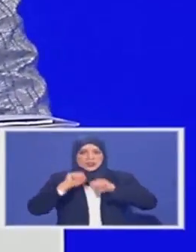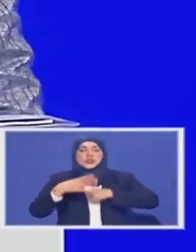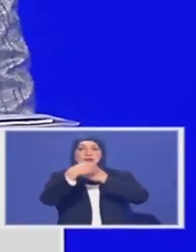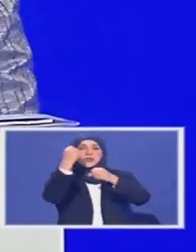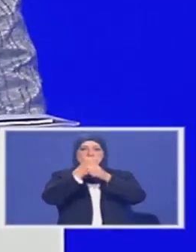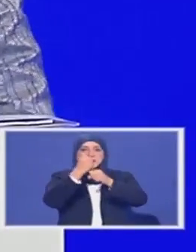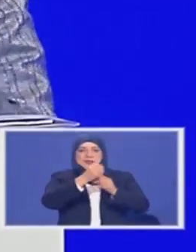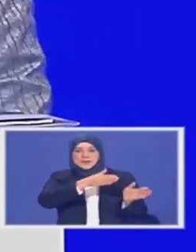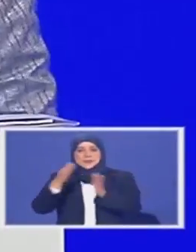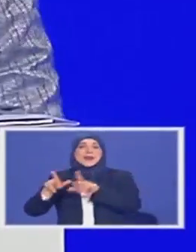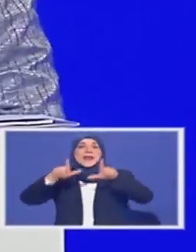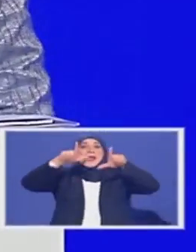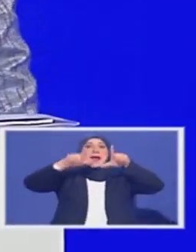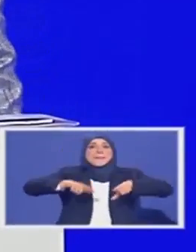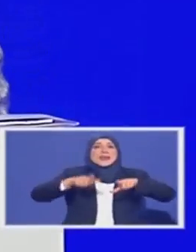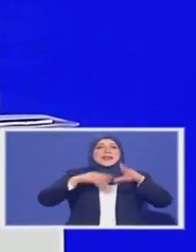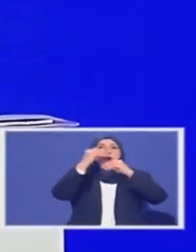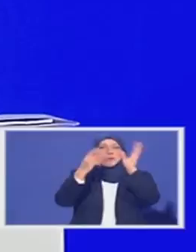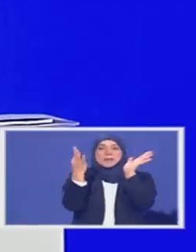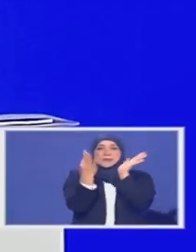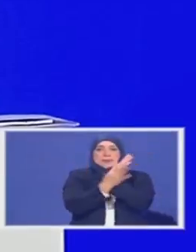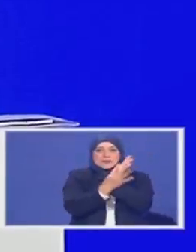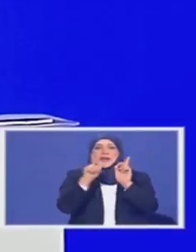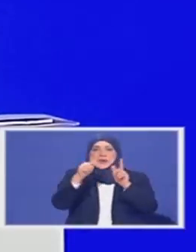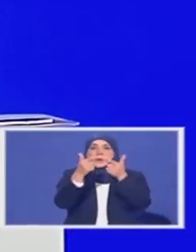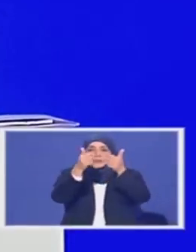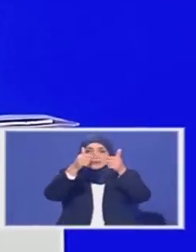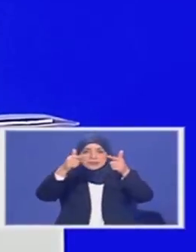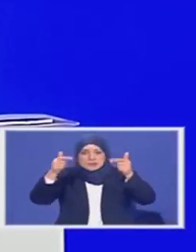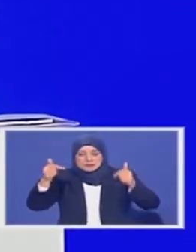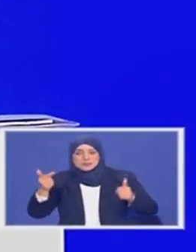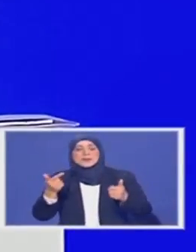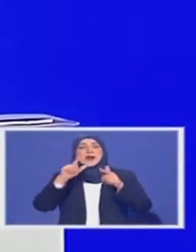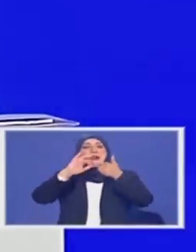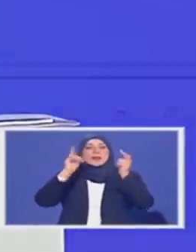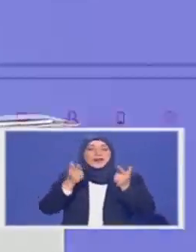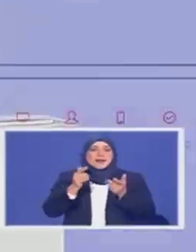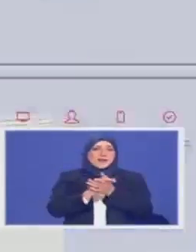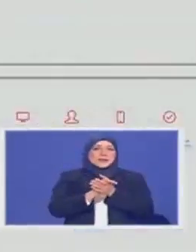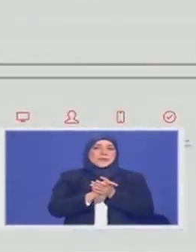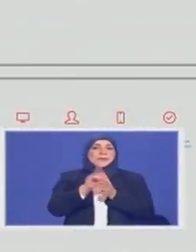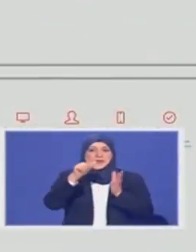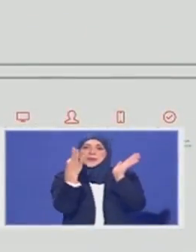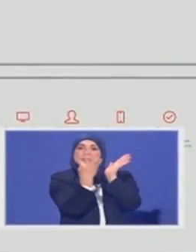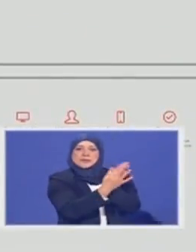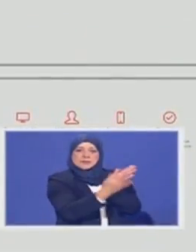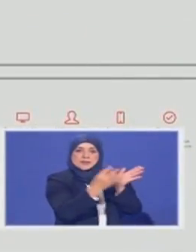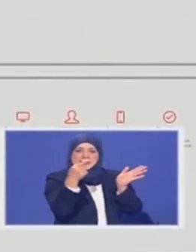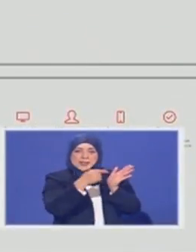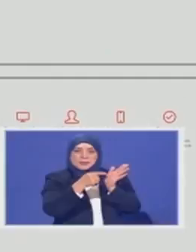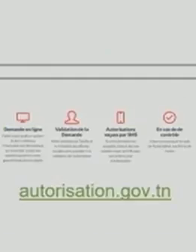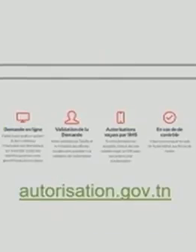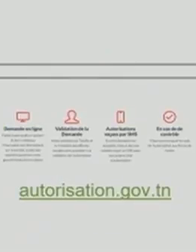التطبيقات ومواقع الويب، ثم العديد من التطبيقات اللي كما قلنا autorisation.gov.in، ثم التطبيقات المواقع